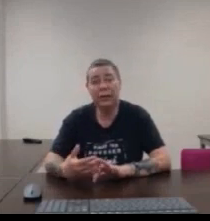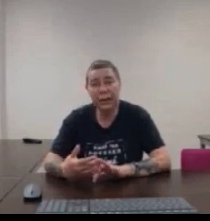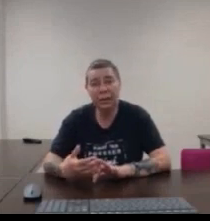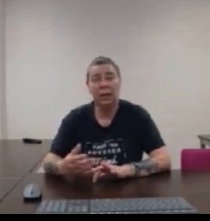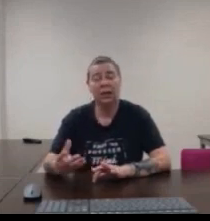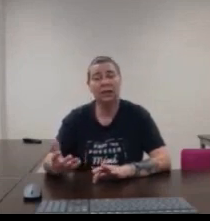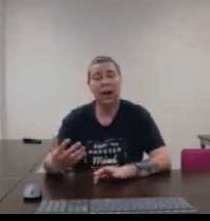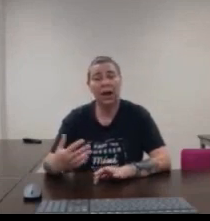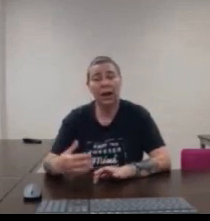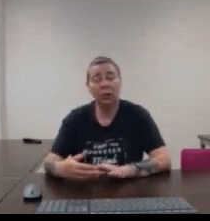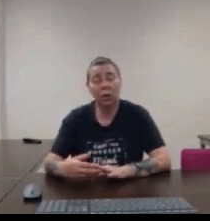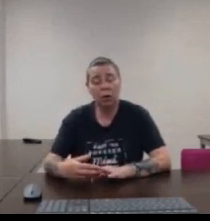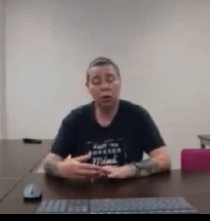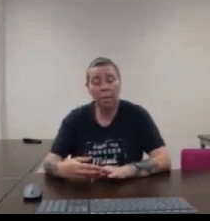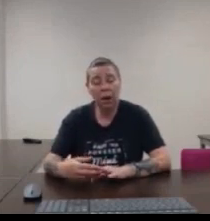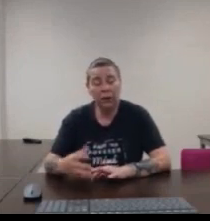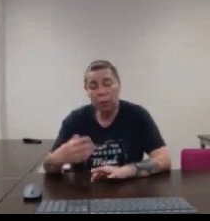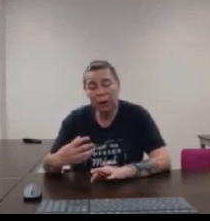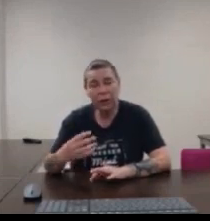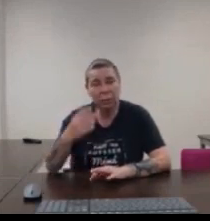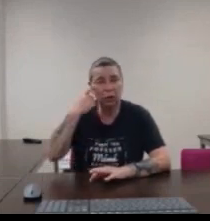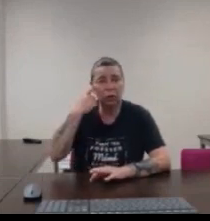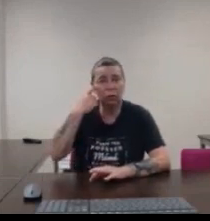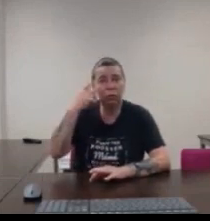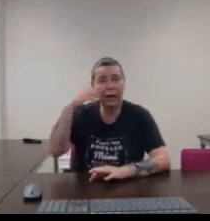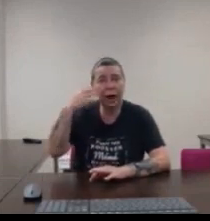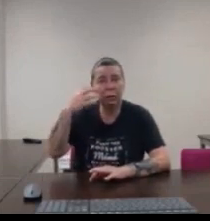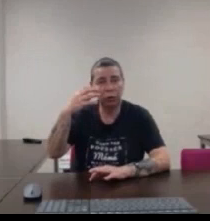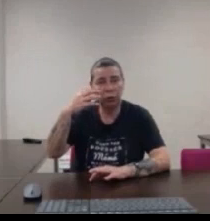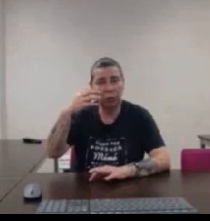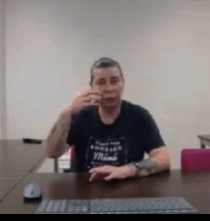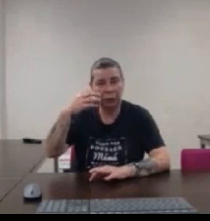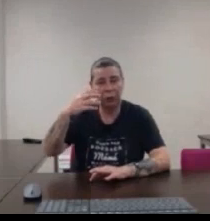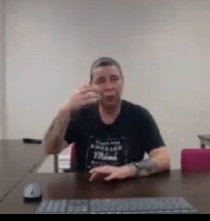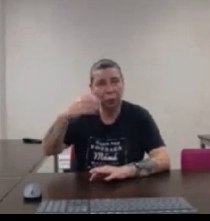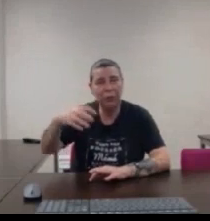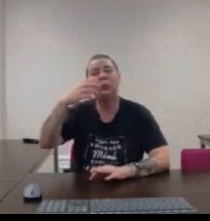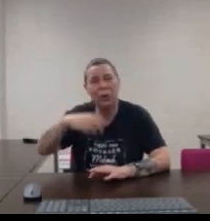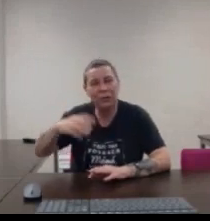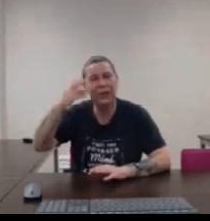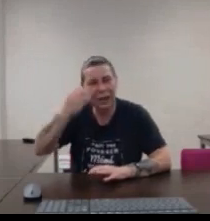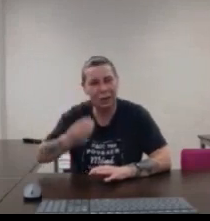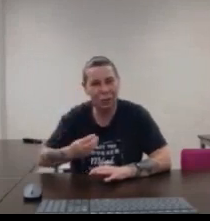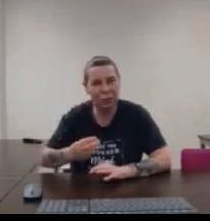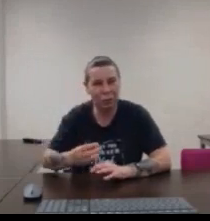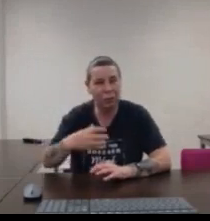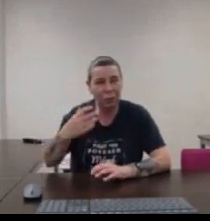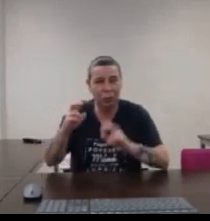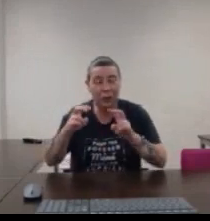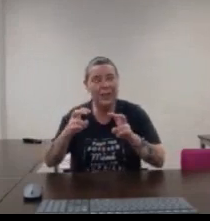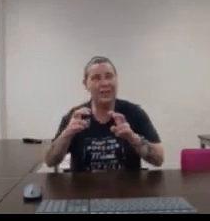syndrome de l'œil sec qui va être le principe, c'est que du coup les larmes se produisent moins vite qu'elles